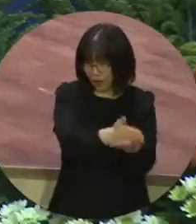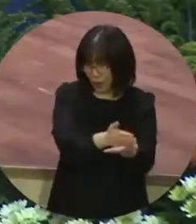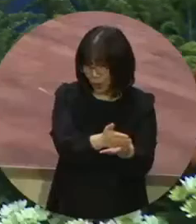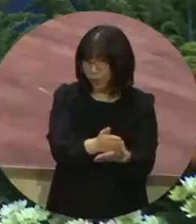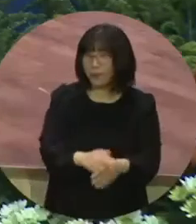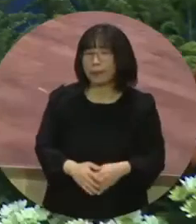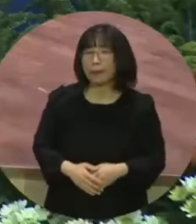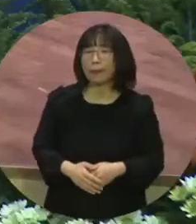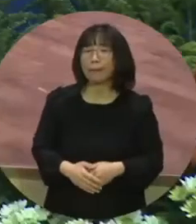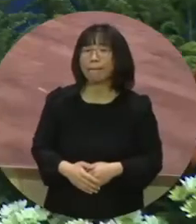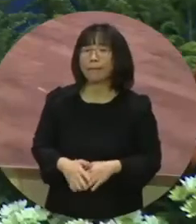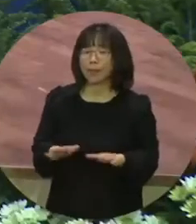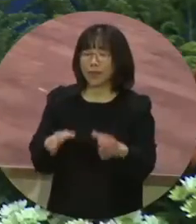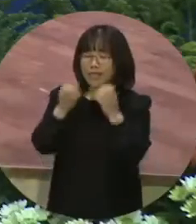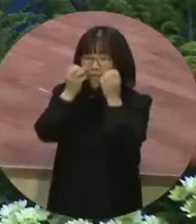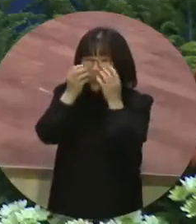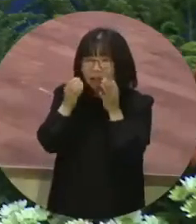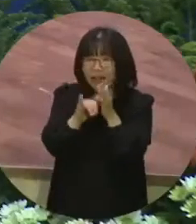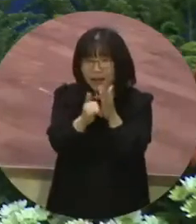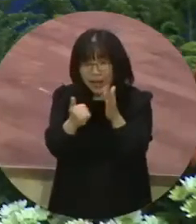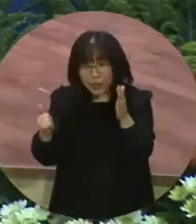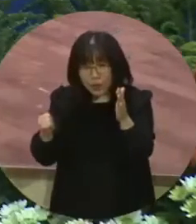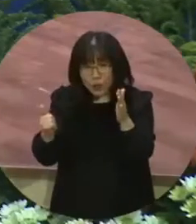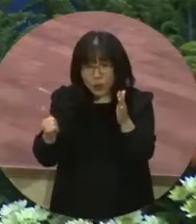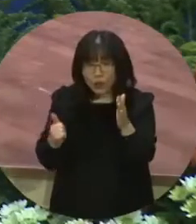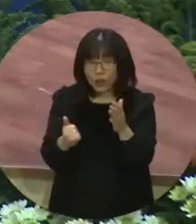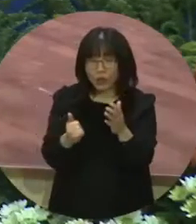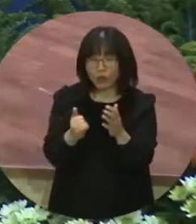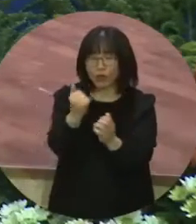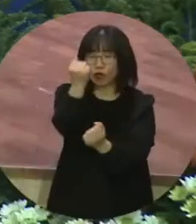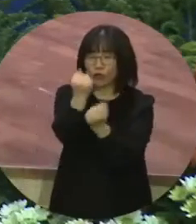포럼에 있었어요. 포럼에 대한 메시지 선포됐는데